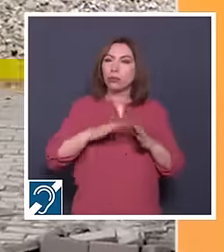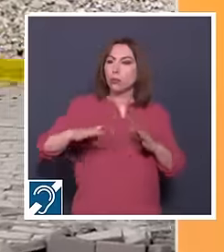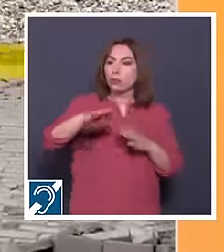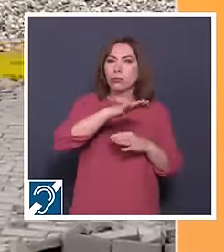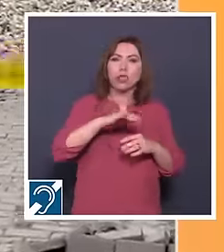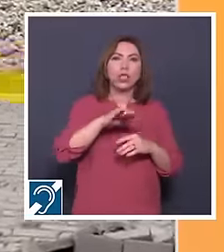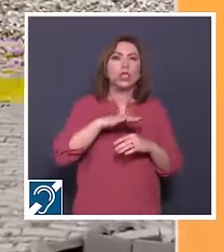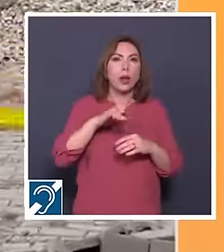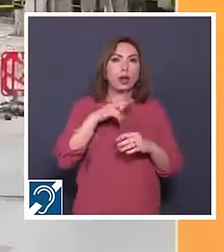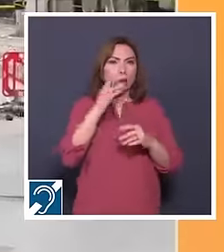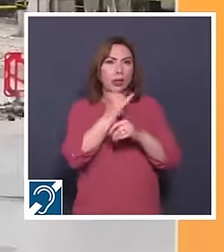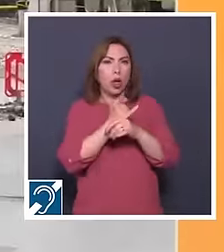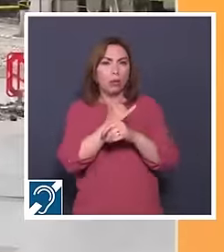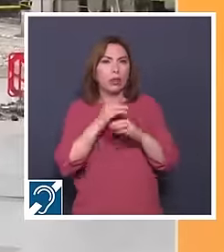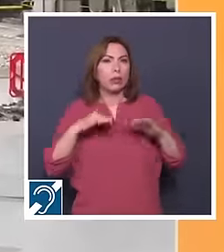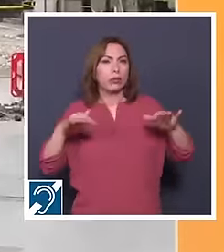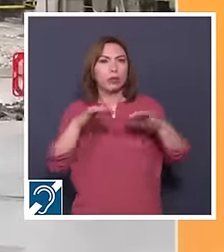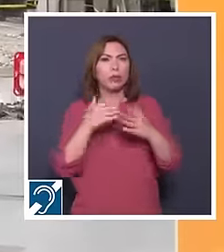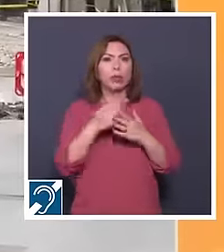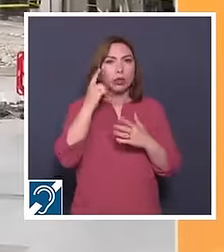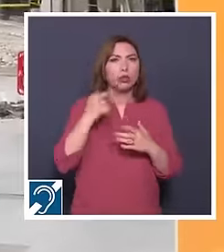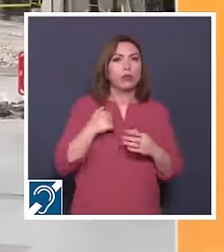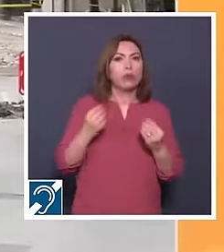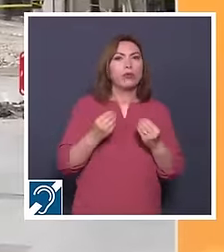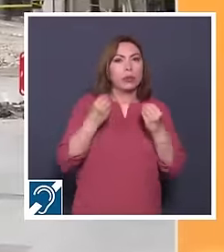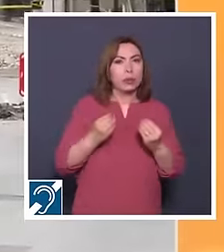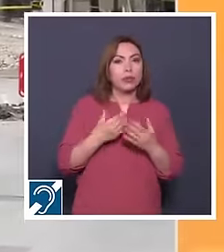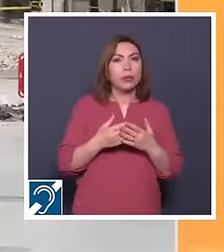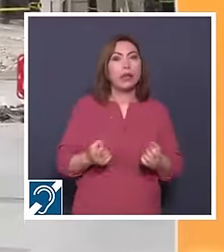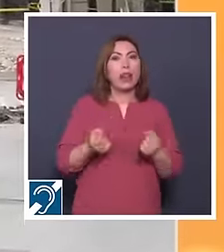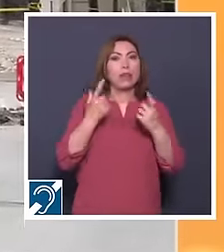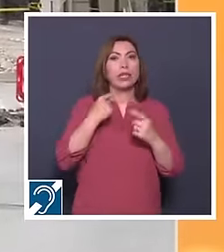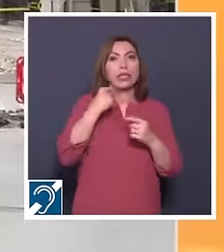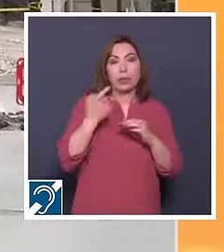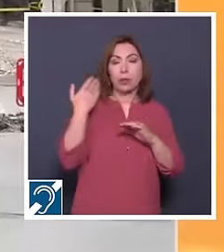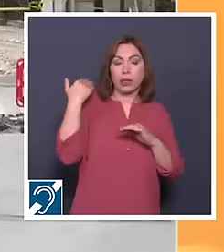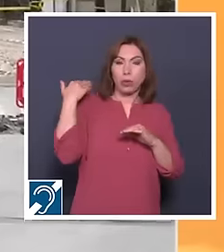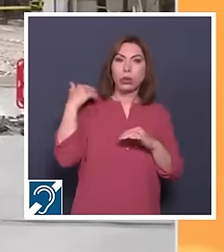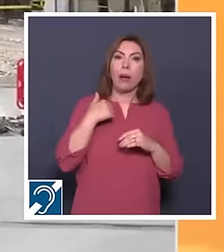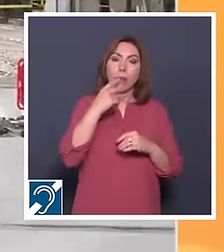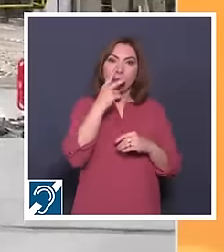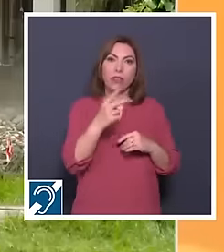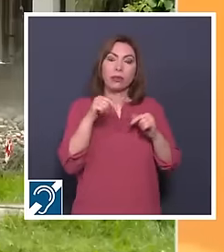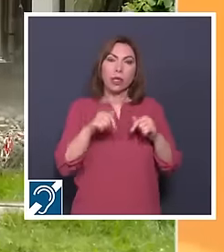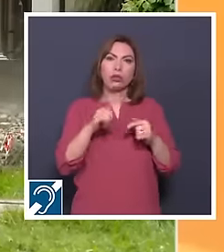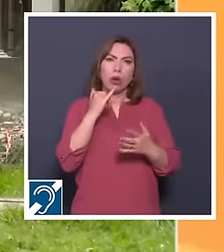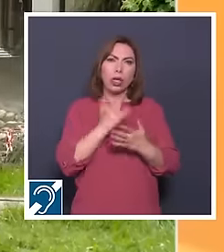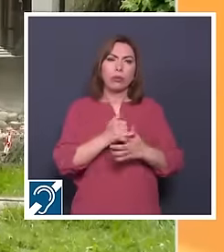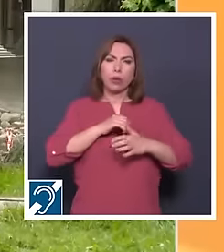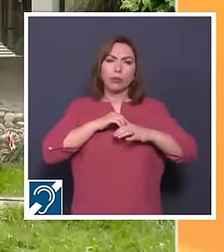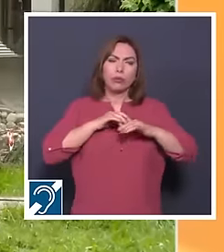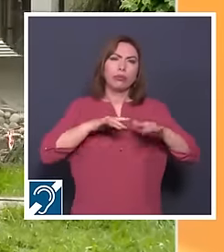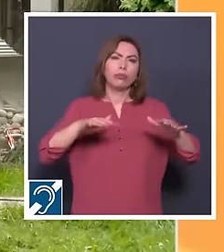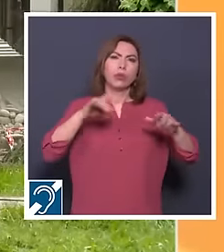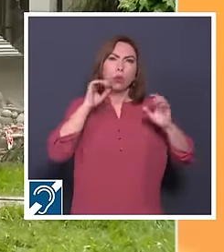este sub observație și asta pentru că știm foarte bine că la finalul săptămânii trecute am văzut aici o adevărată desfășurare